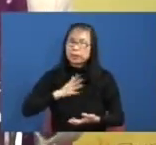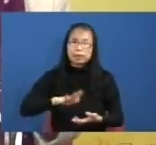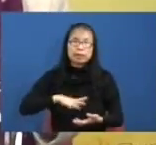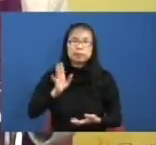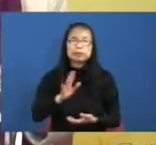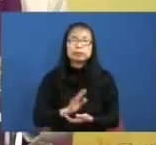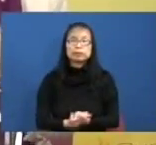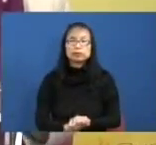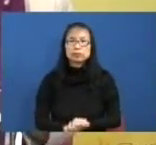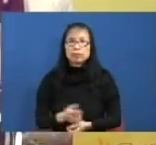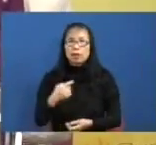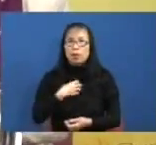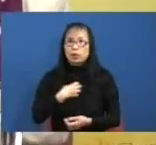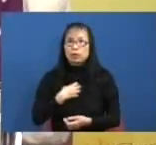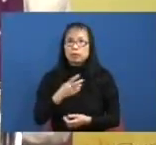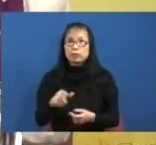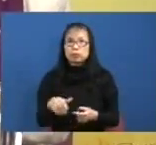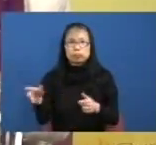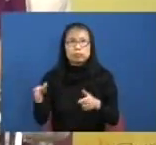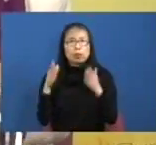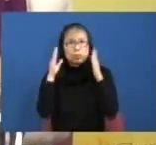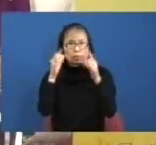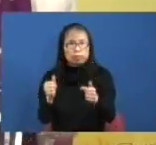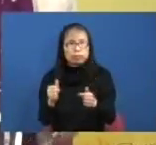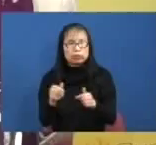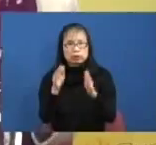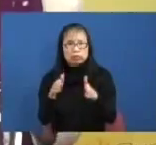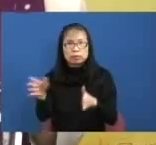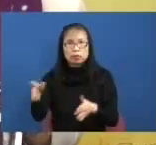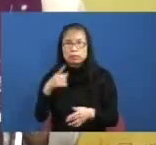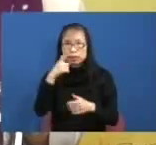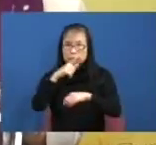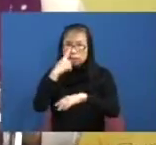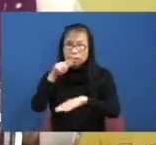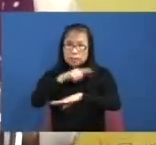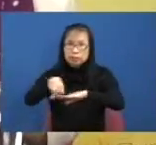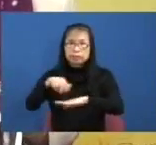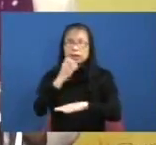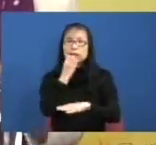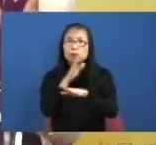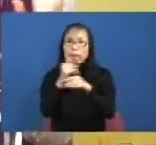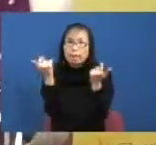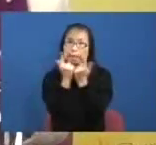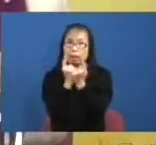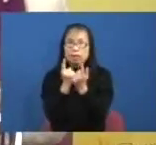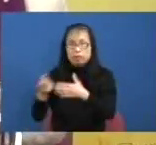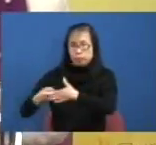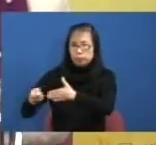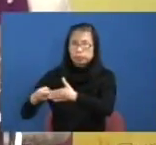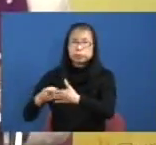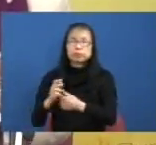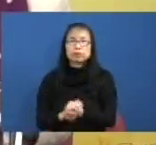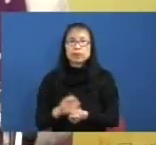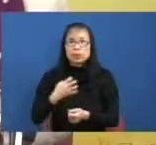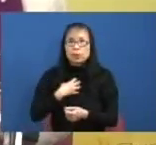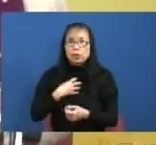咧我覺得咧就唔好標籤。其實嚴格嚟講，成個新界東北咧都係近，即係稍近。如果你話我